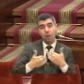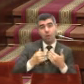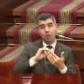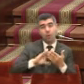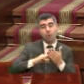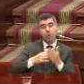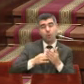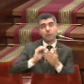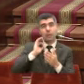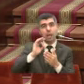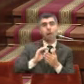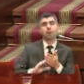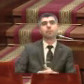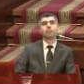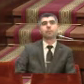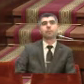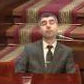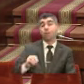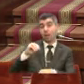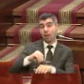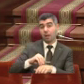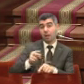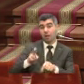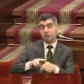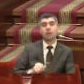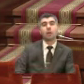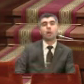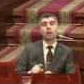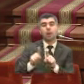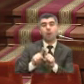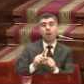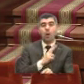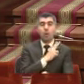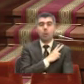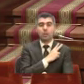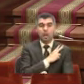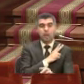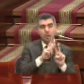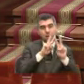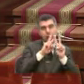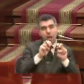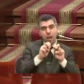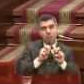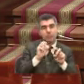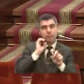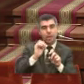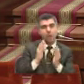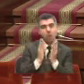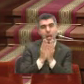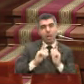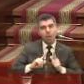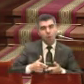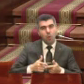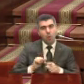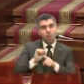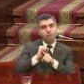لذوي الإعاقة العميقة. كذلك تقوية قدرات هيئة التدريس والتفتيش التربوي والمكونين في مجال